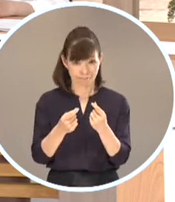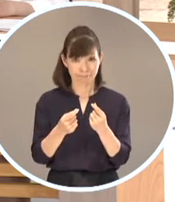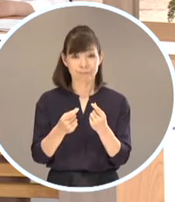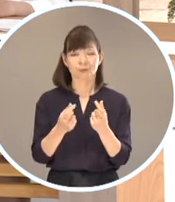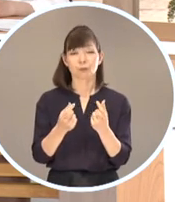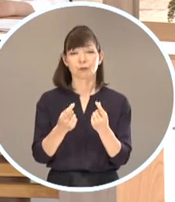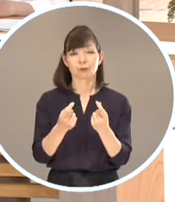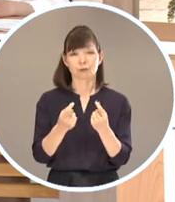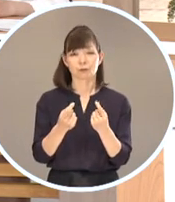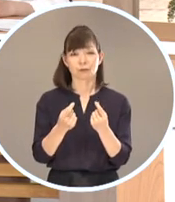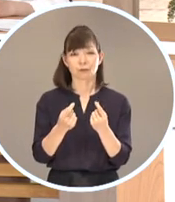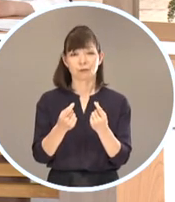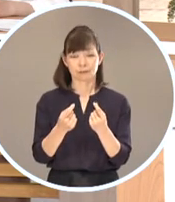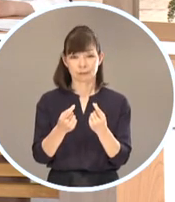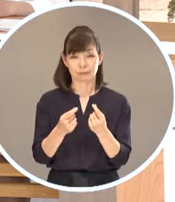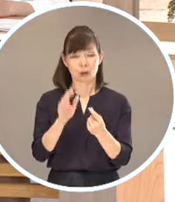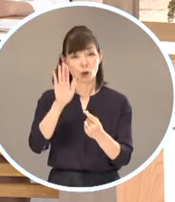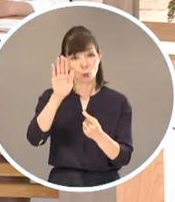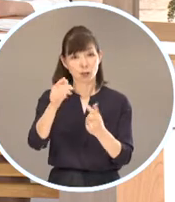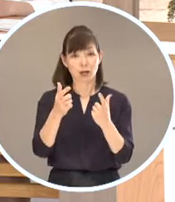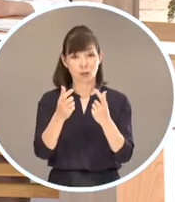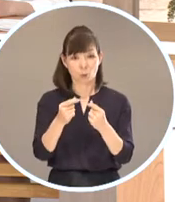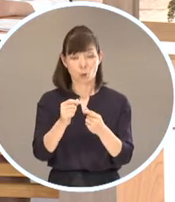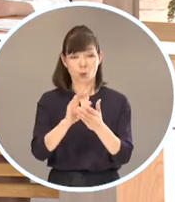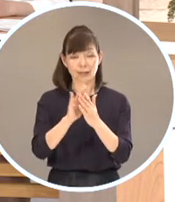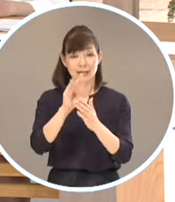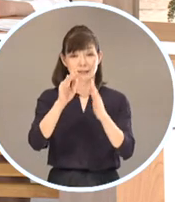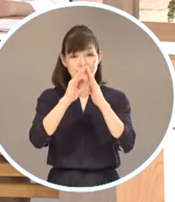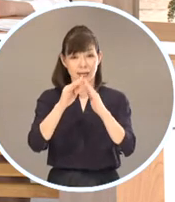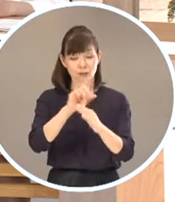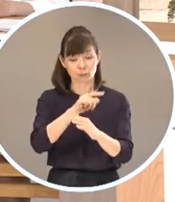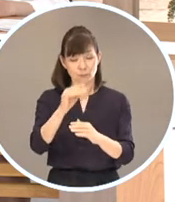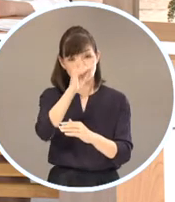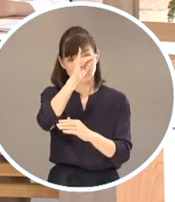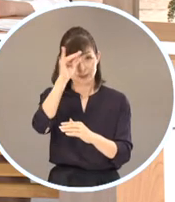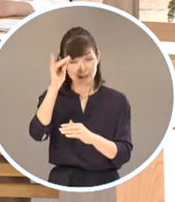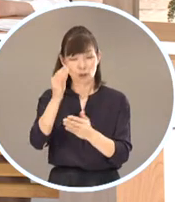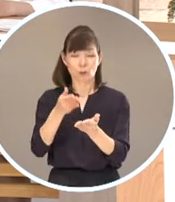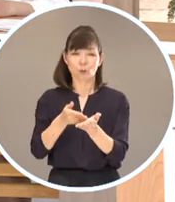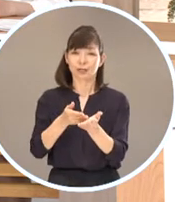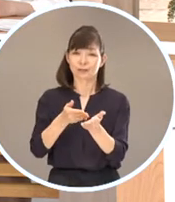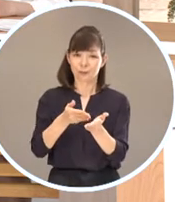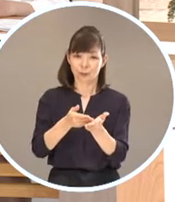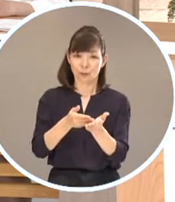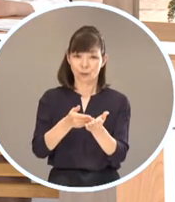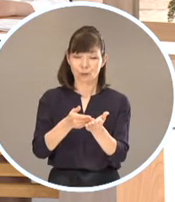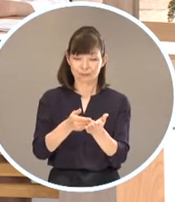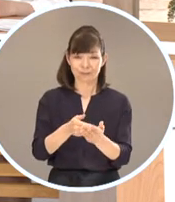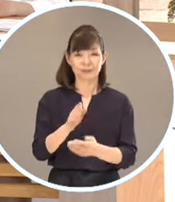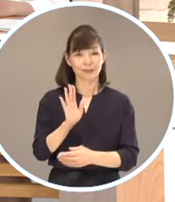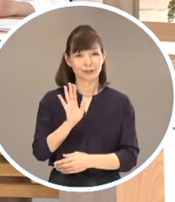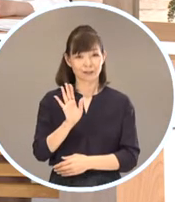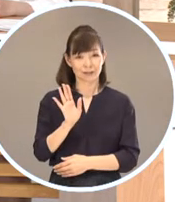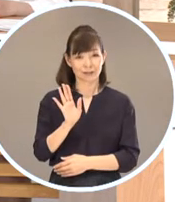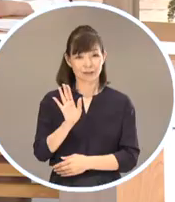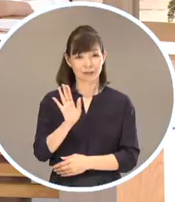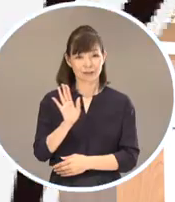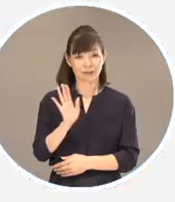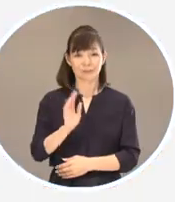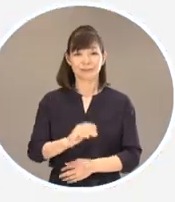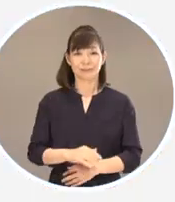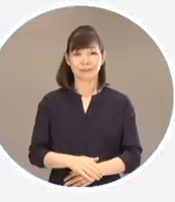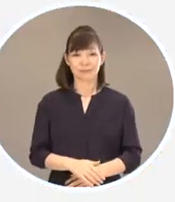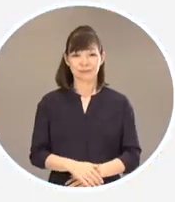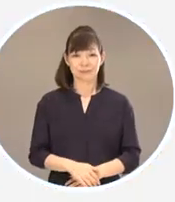んだ。じゃあこれからも県議会の豆知識を紹介していくよ。じゃあね。